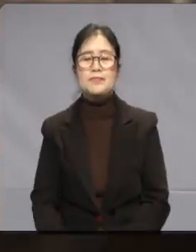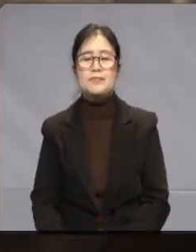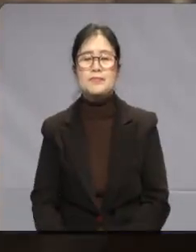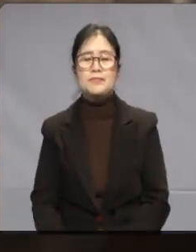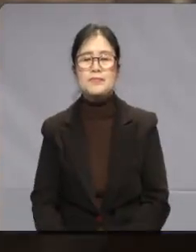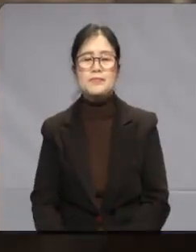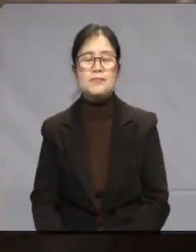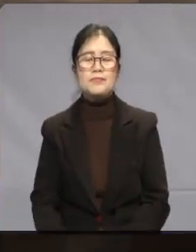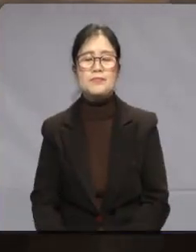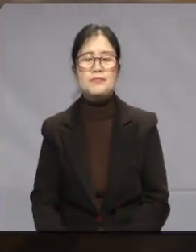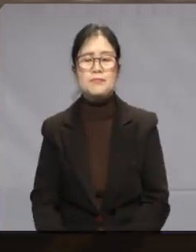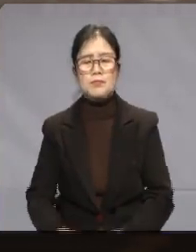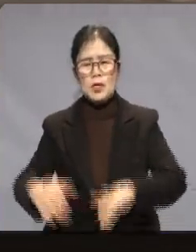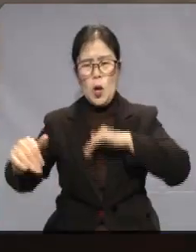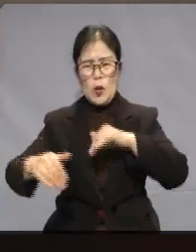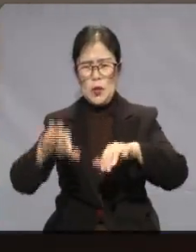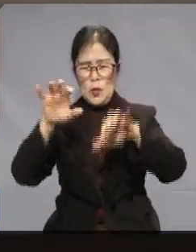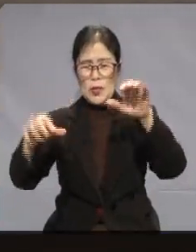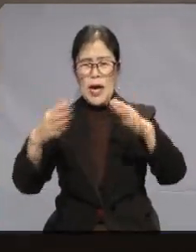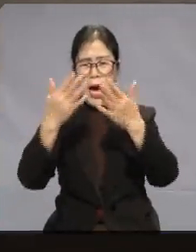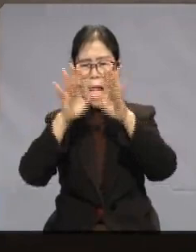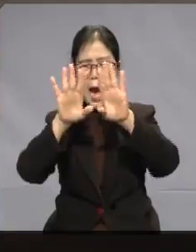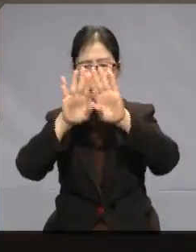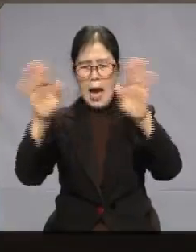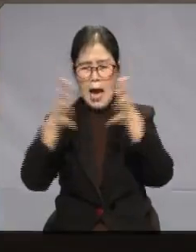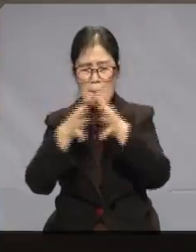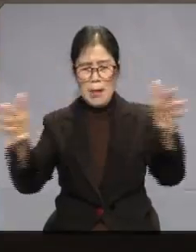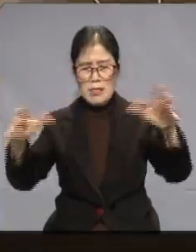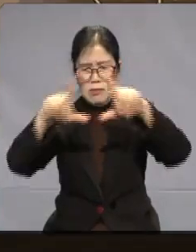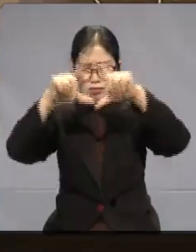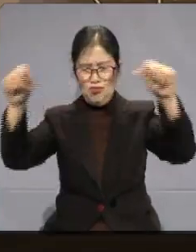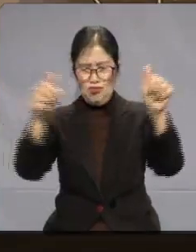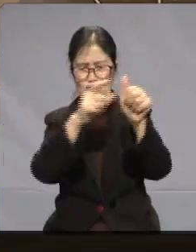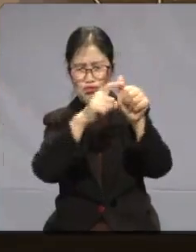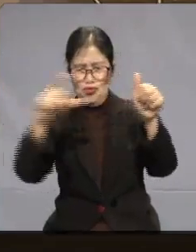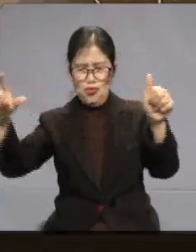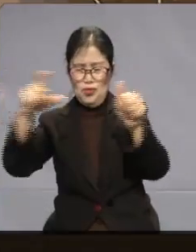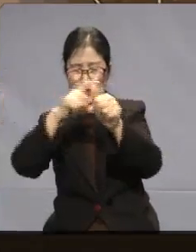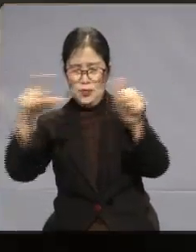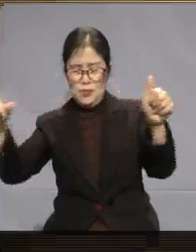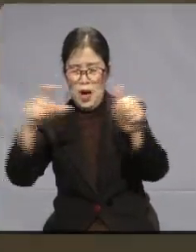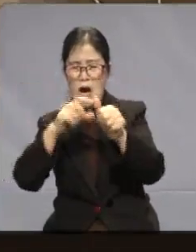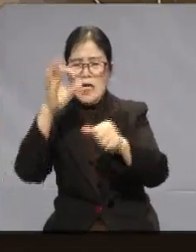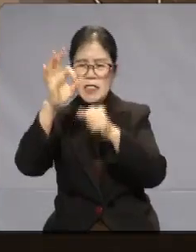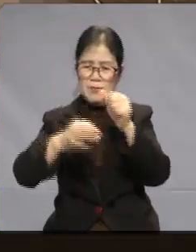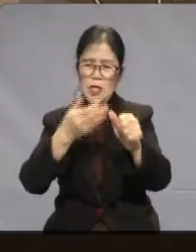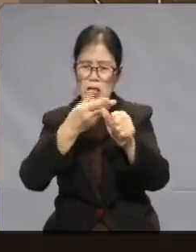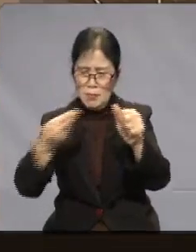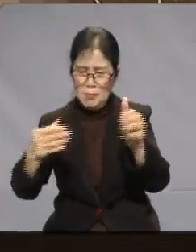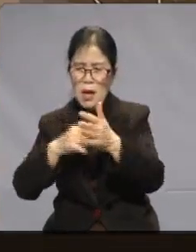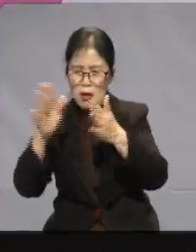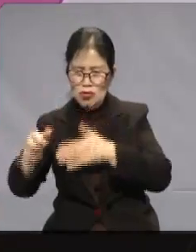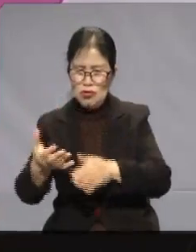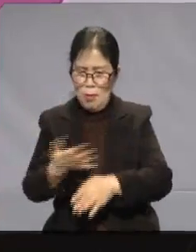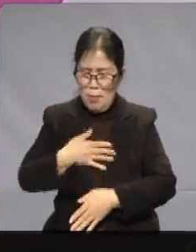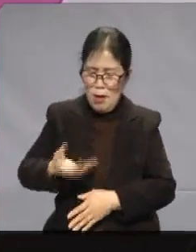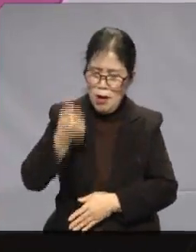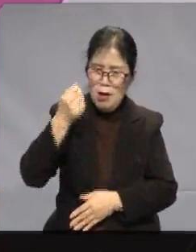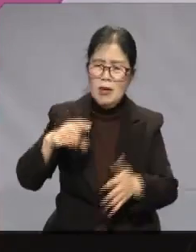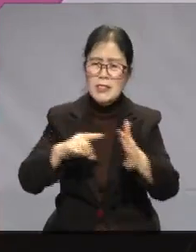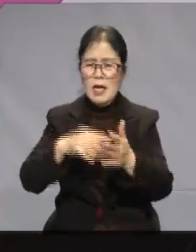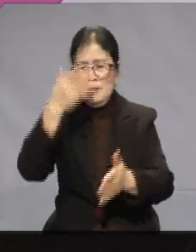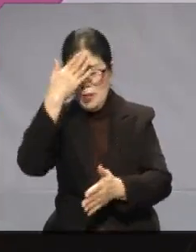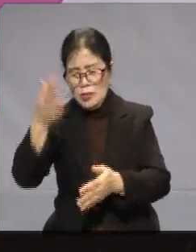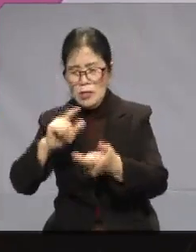기자입니다 거리곳곳에 아파트 분양 광고 현수막이 걸려 있습니다 10년 임대후 분양 세금 면제 등